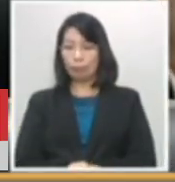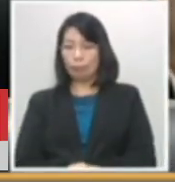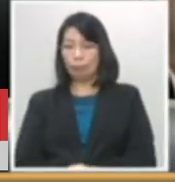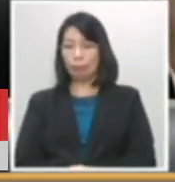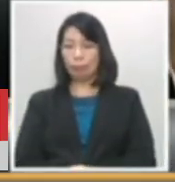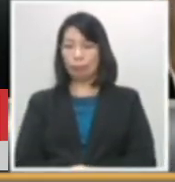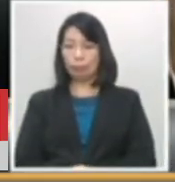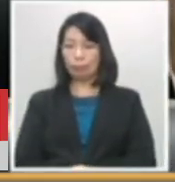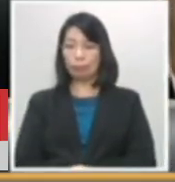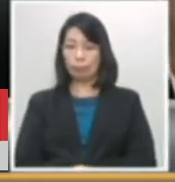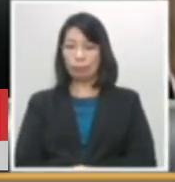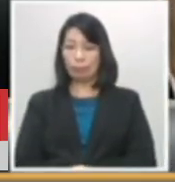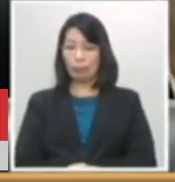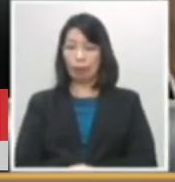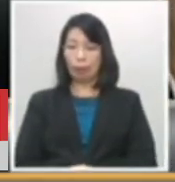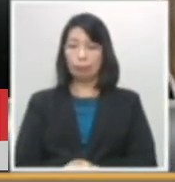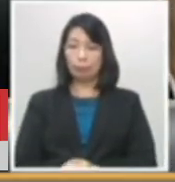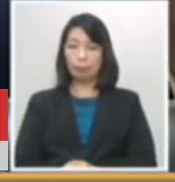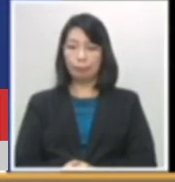ผ่านกระทรวงเกษตร